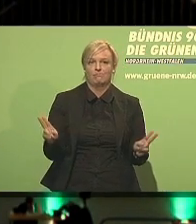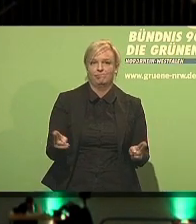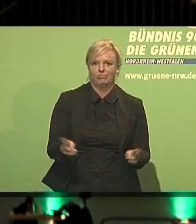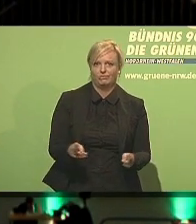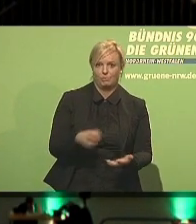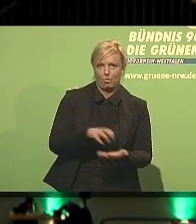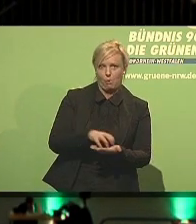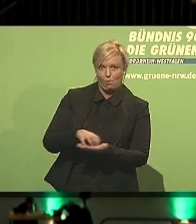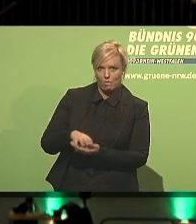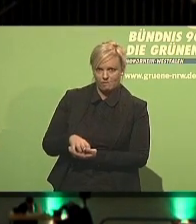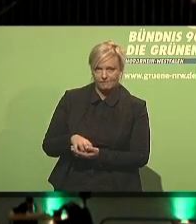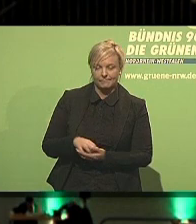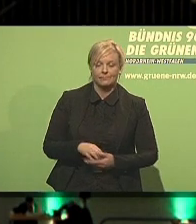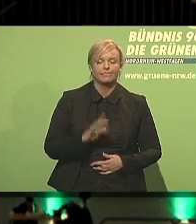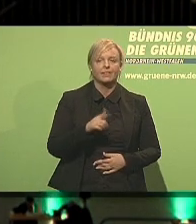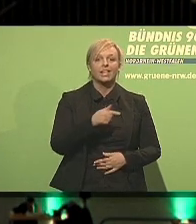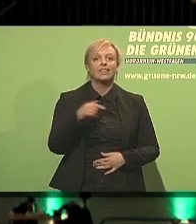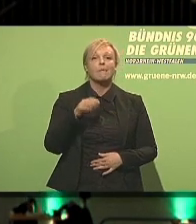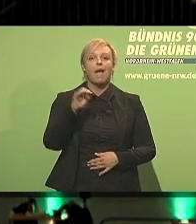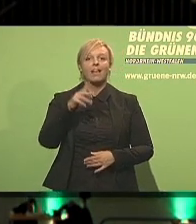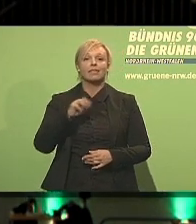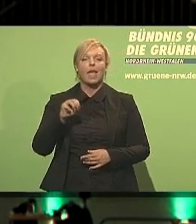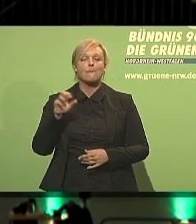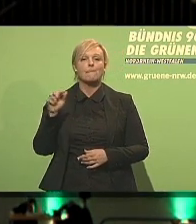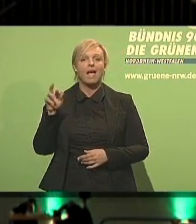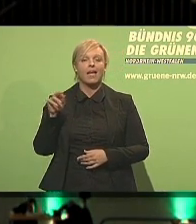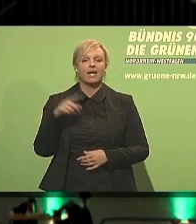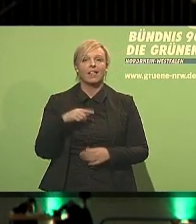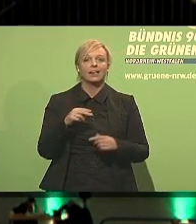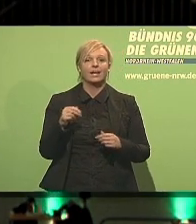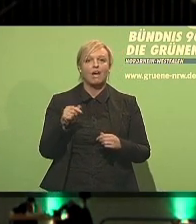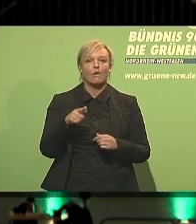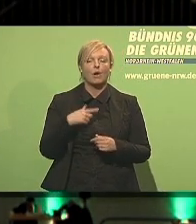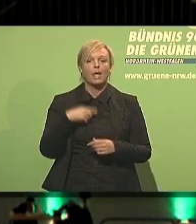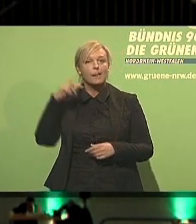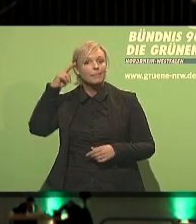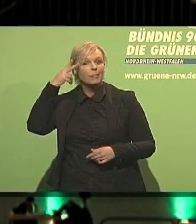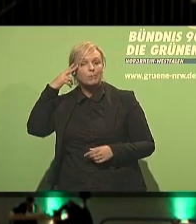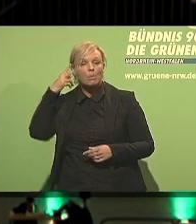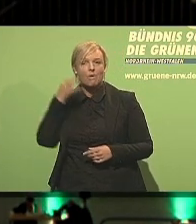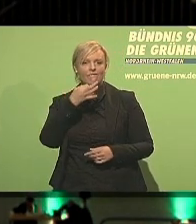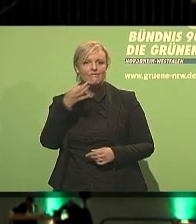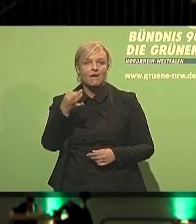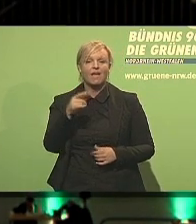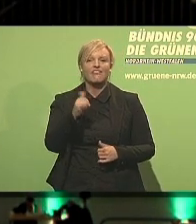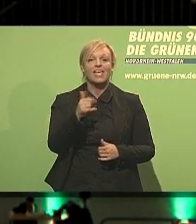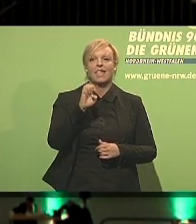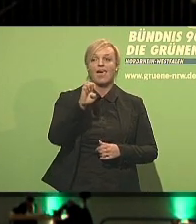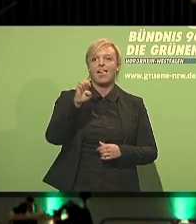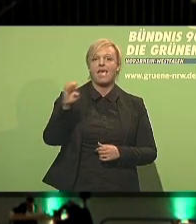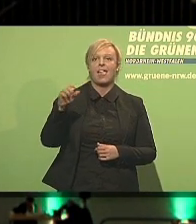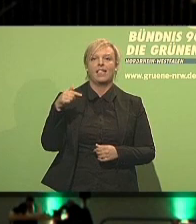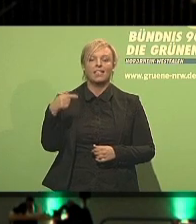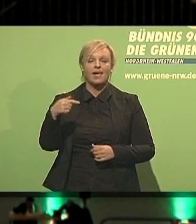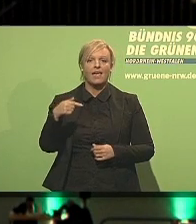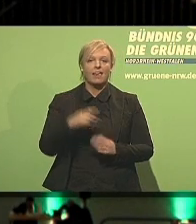Tim Achtermeier aus dem KV Bonn fragt, wie willst du das EEG gerechter gestalten?